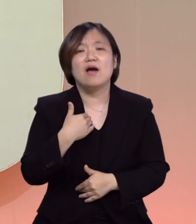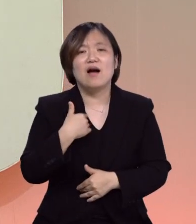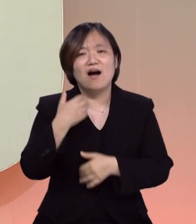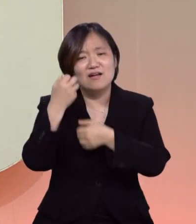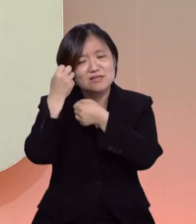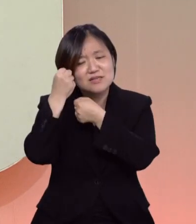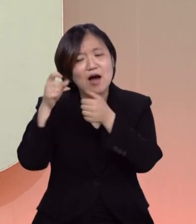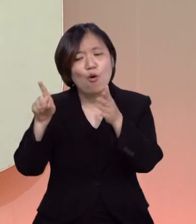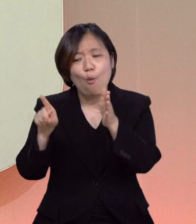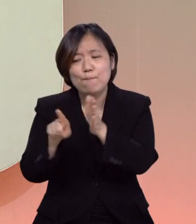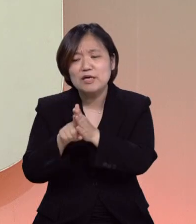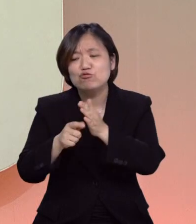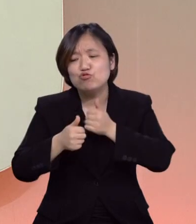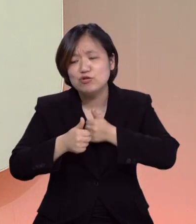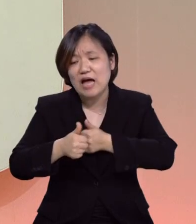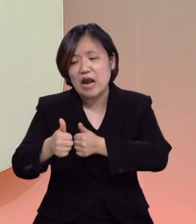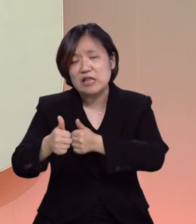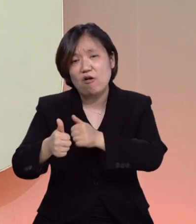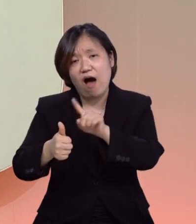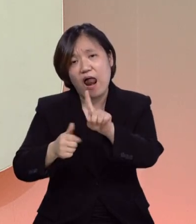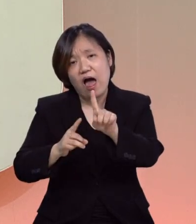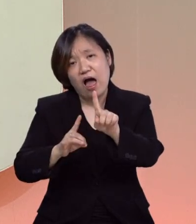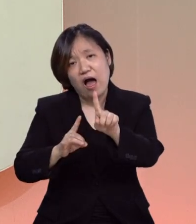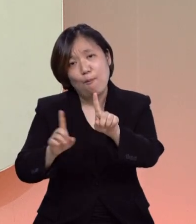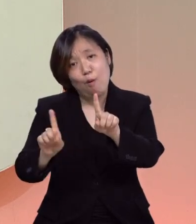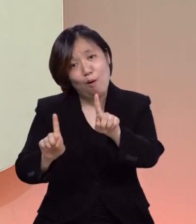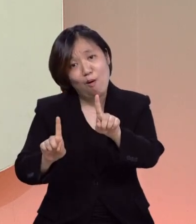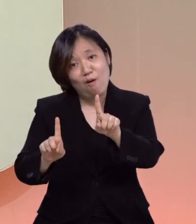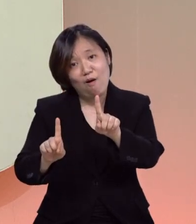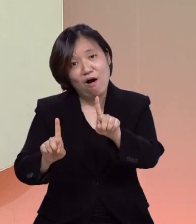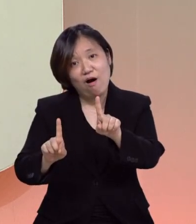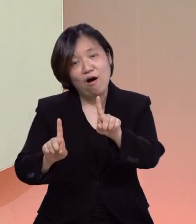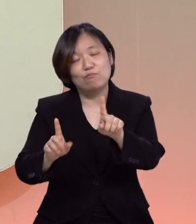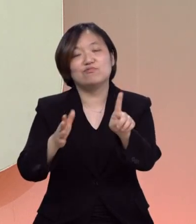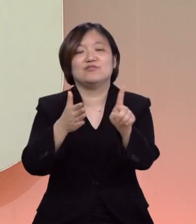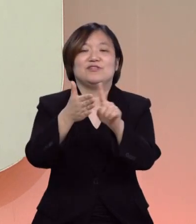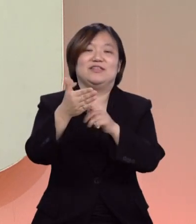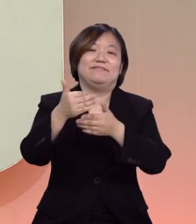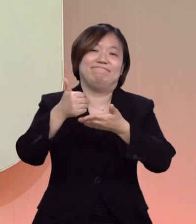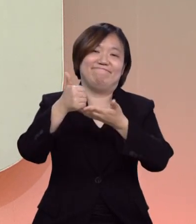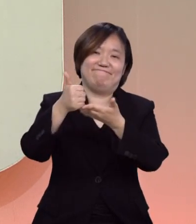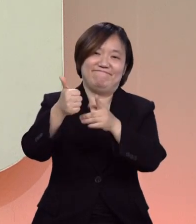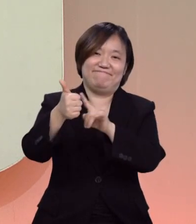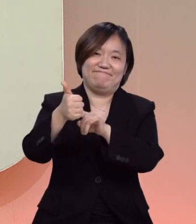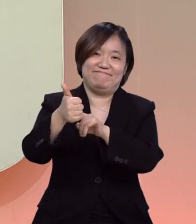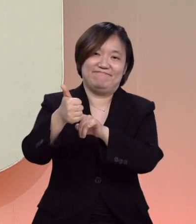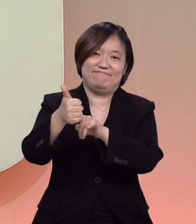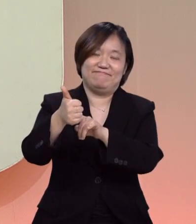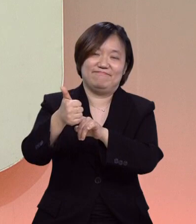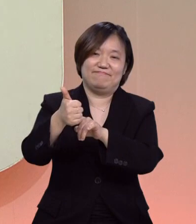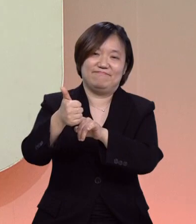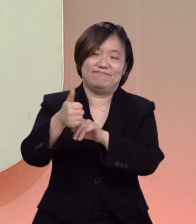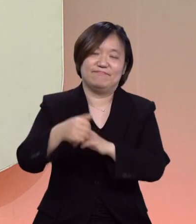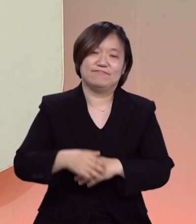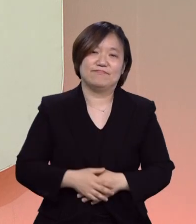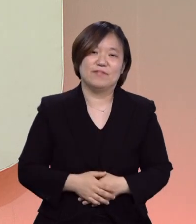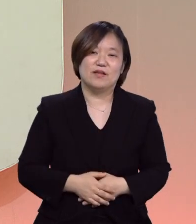수 있는 유일한 의지처가 누구냐 오로지 부처님 오로지 부처님입니다